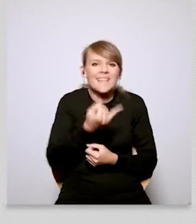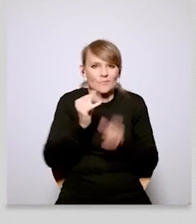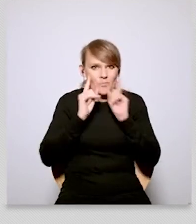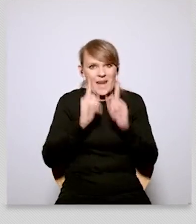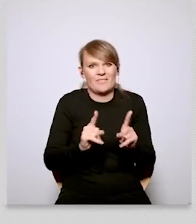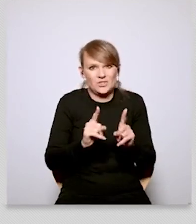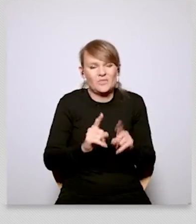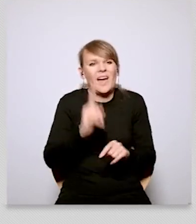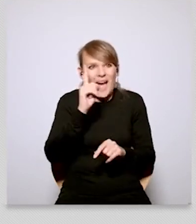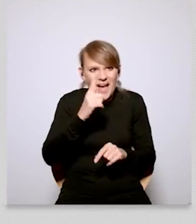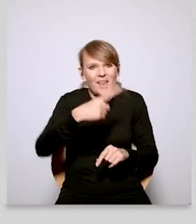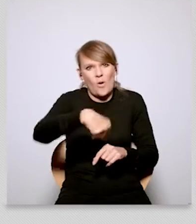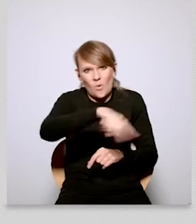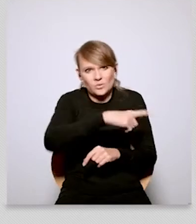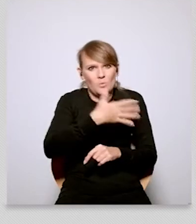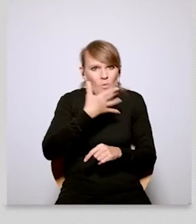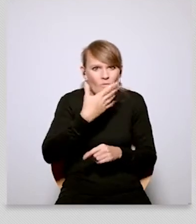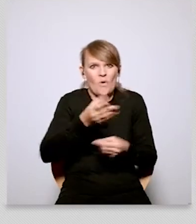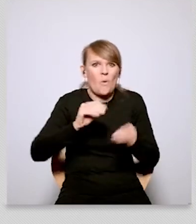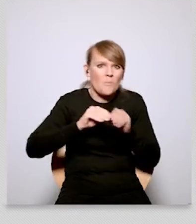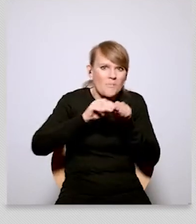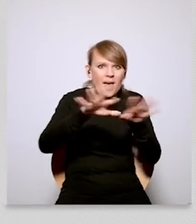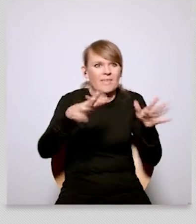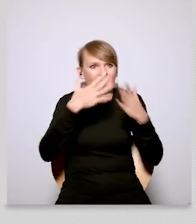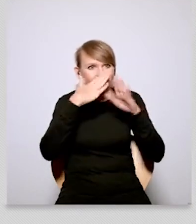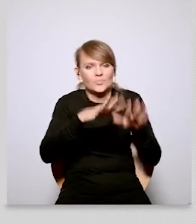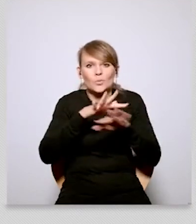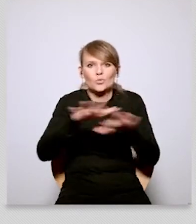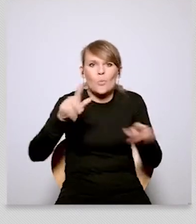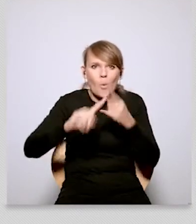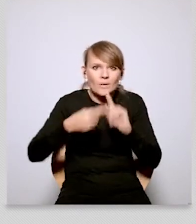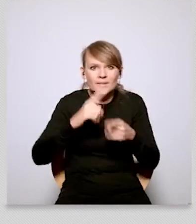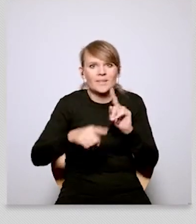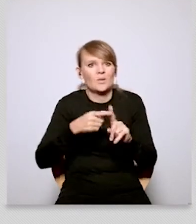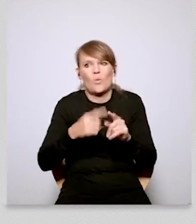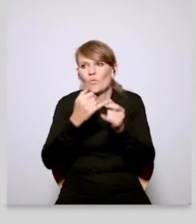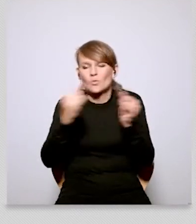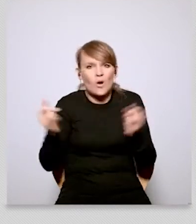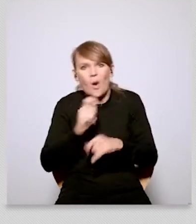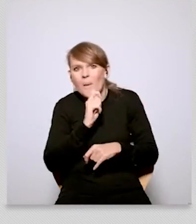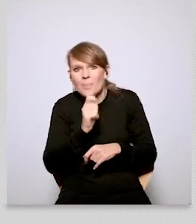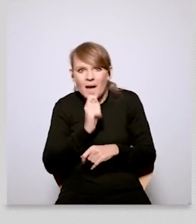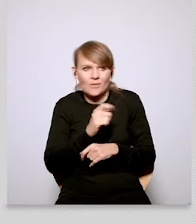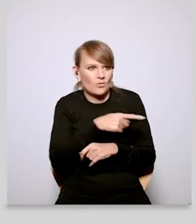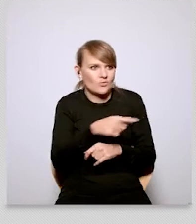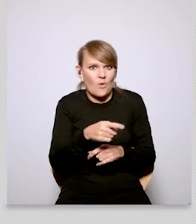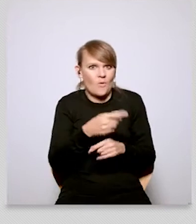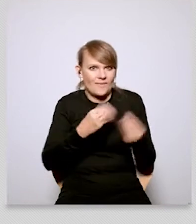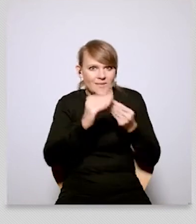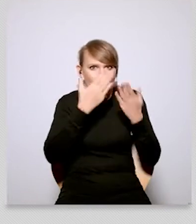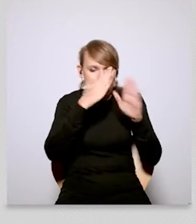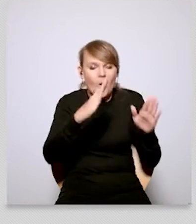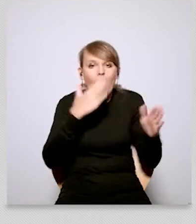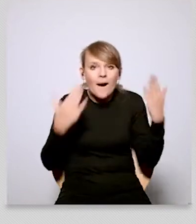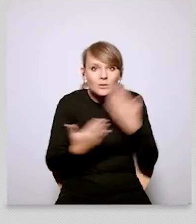one są obecne, są wzmacniane też przez media publiczne i przez wielu polityków i komentatorów. To się okazuje, że tutaj są pewne grupy społeczne, które są